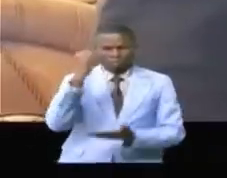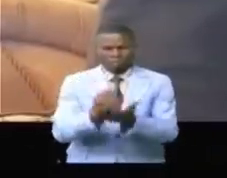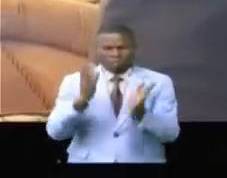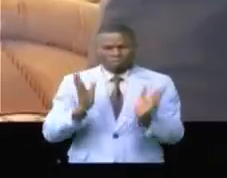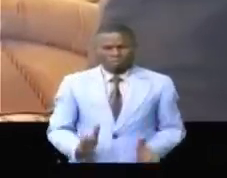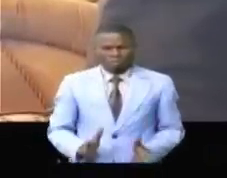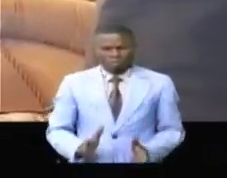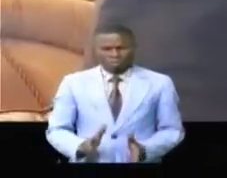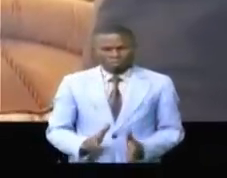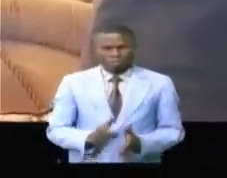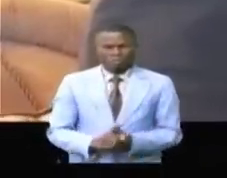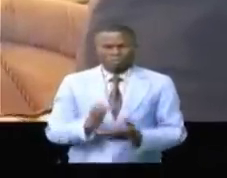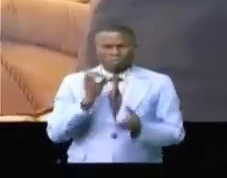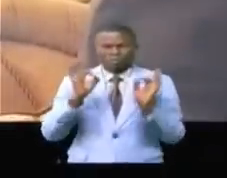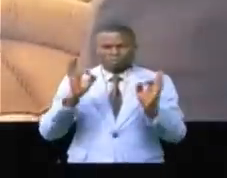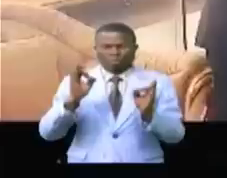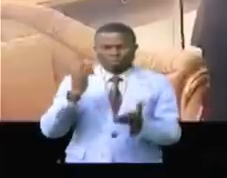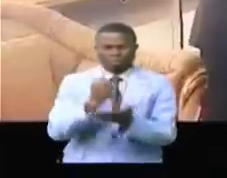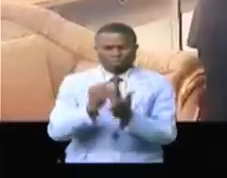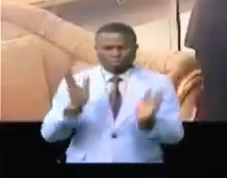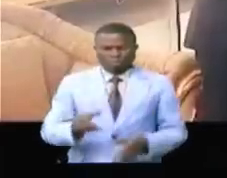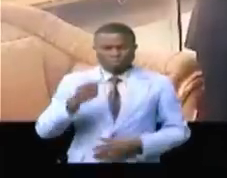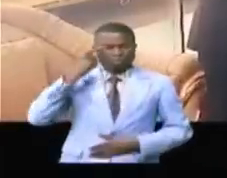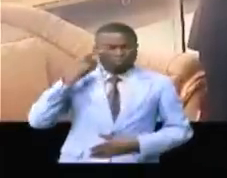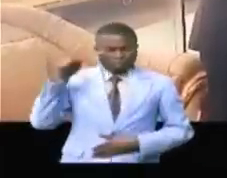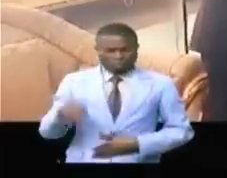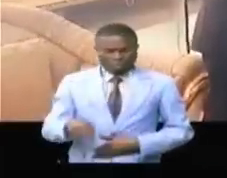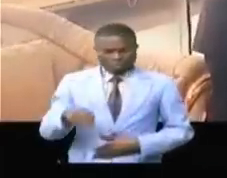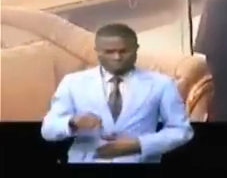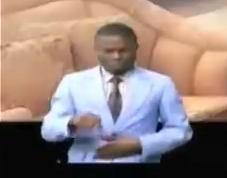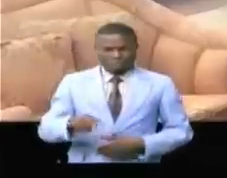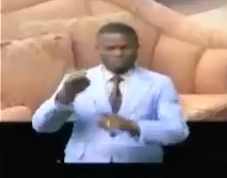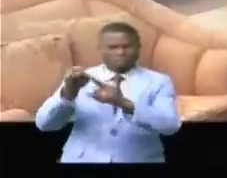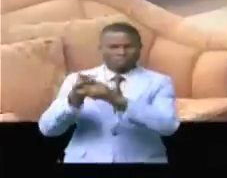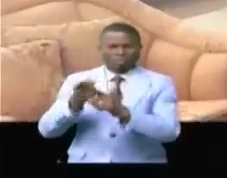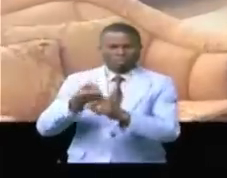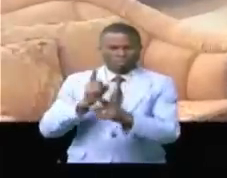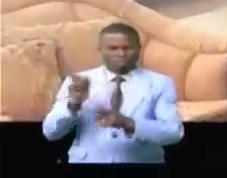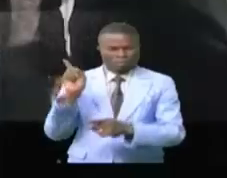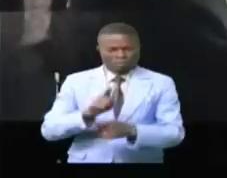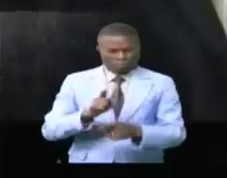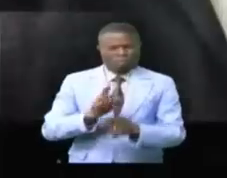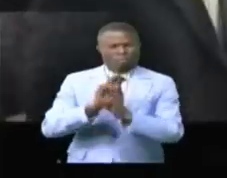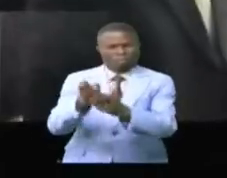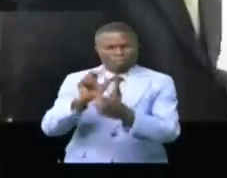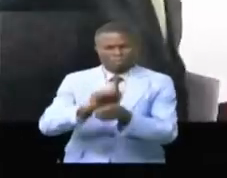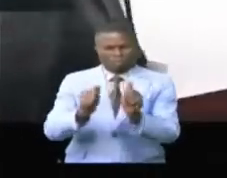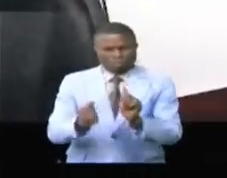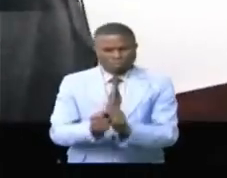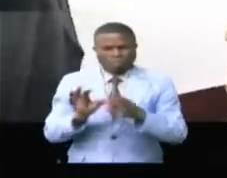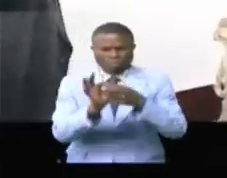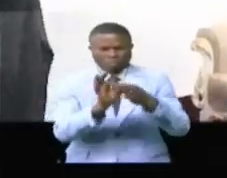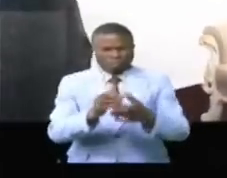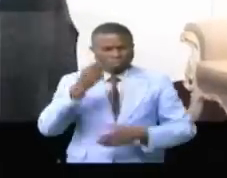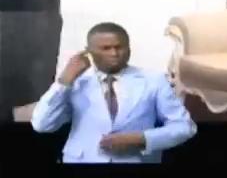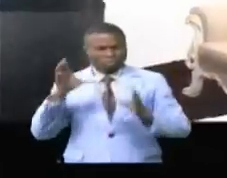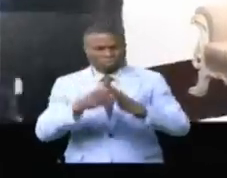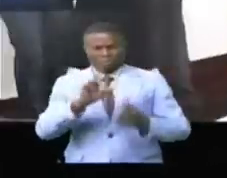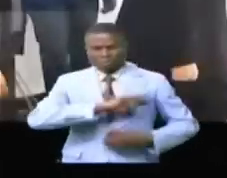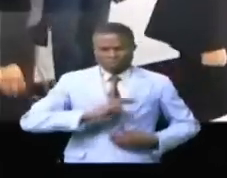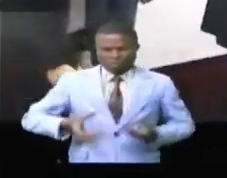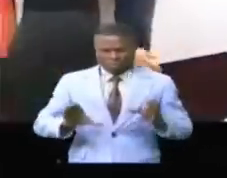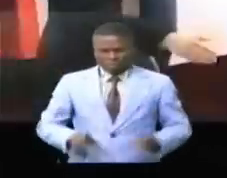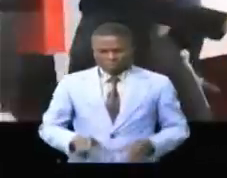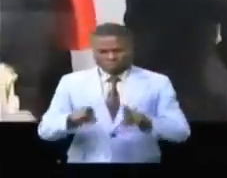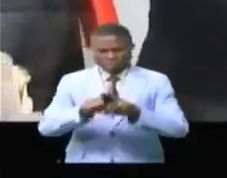Monsieur Zhuo, nouvel ambassadeur de la Chine en RDC, venu pour un état des lieux de la coopération Chine-RDC, et